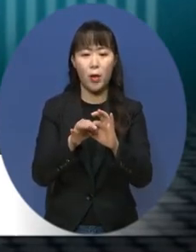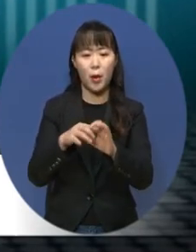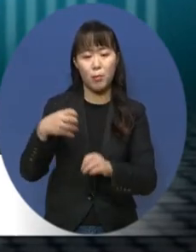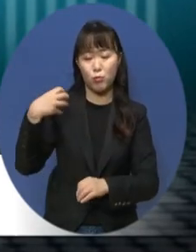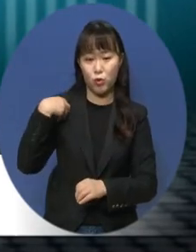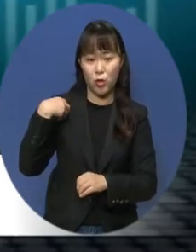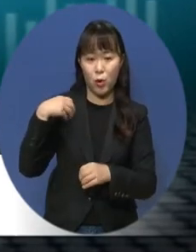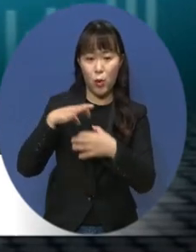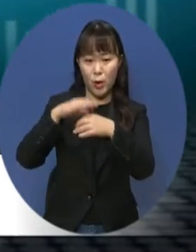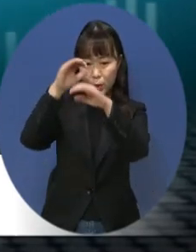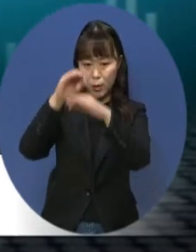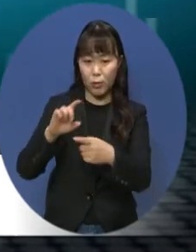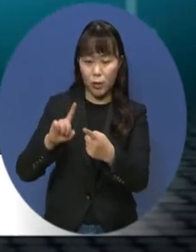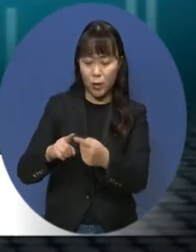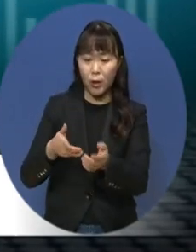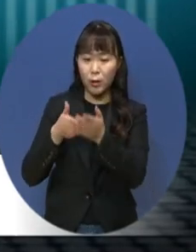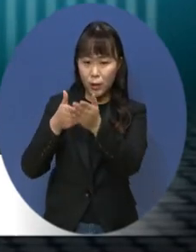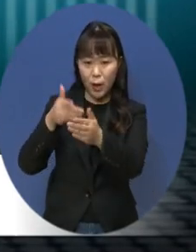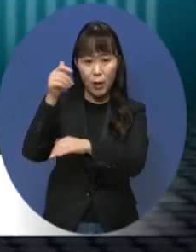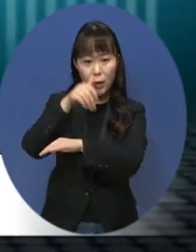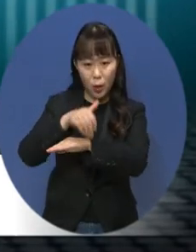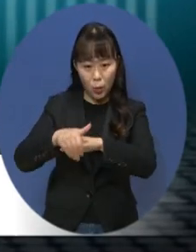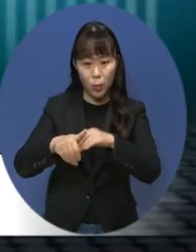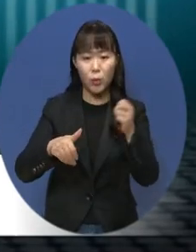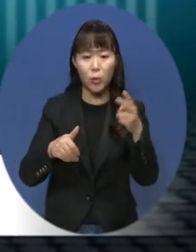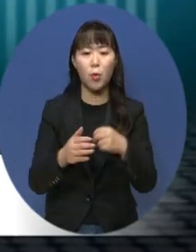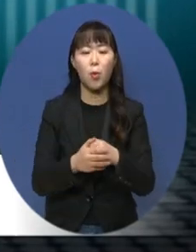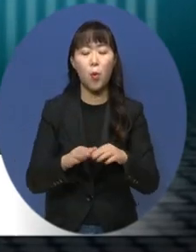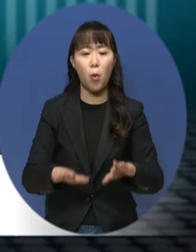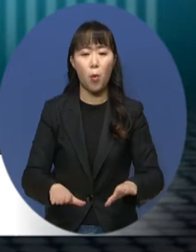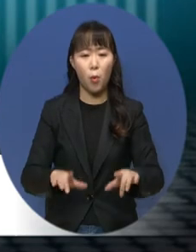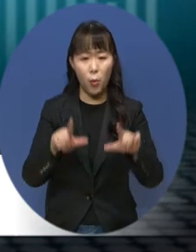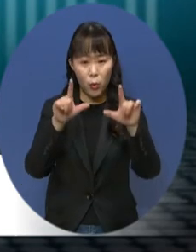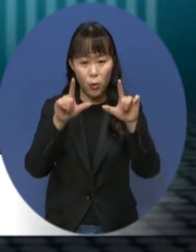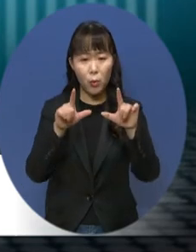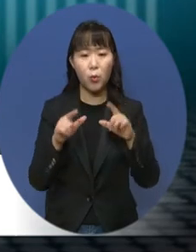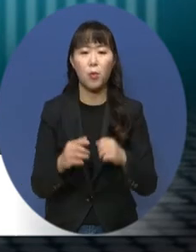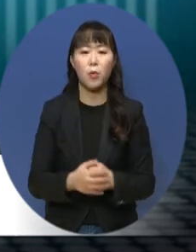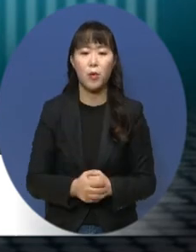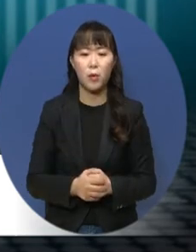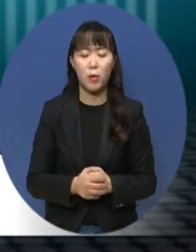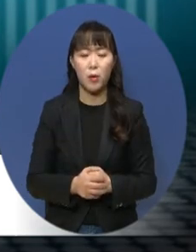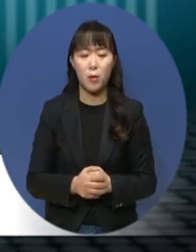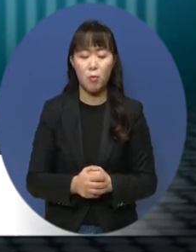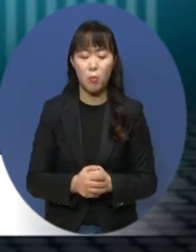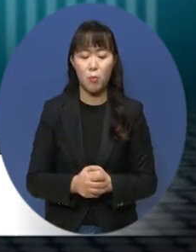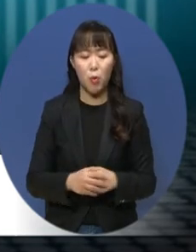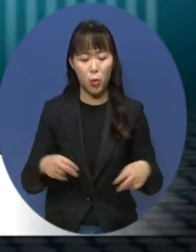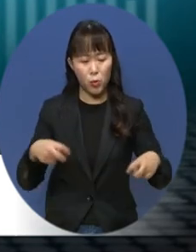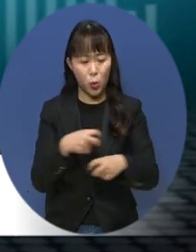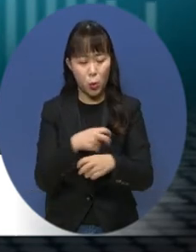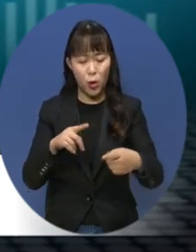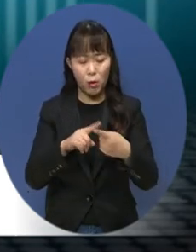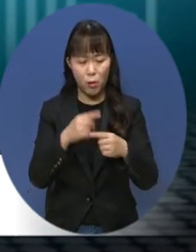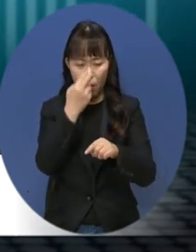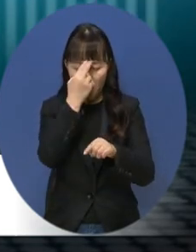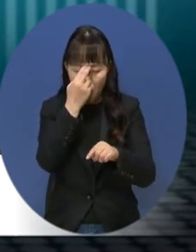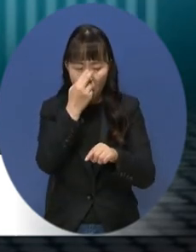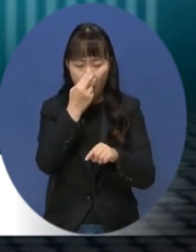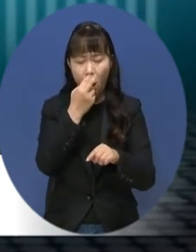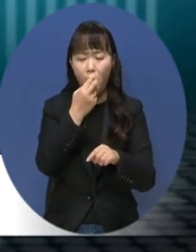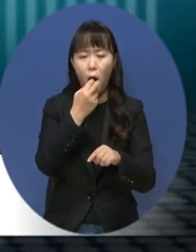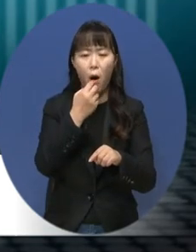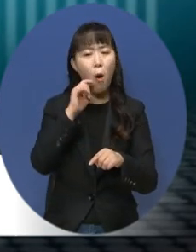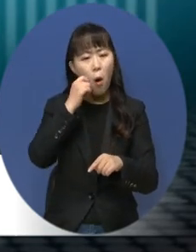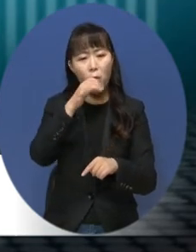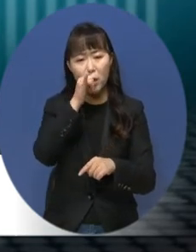부처의 관련 내용을 거니 드릴 예정이고요 그리고 또 올해도 모그 통역사의 분들의